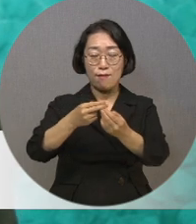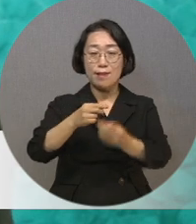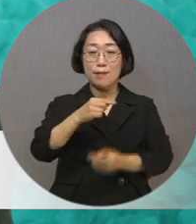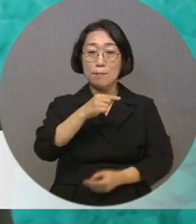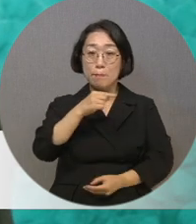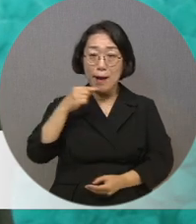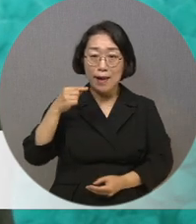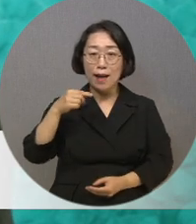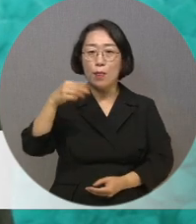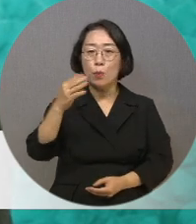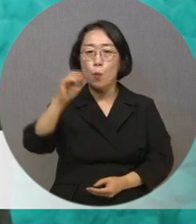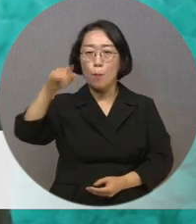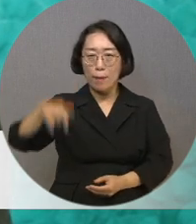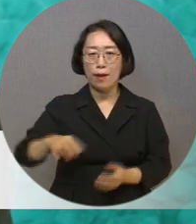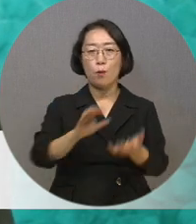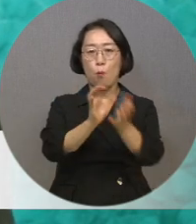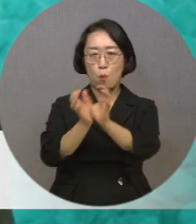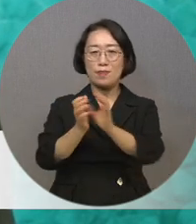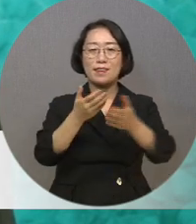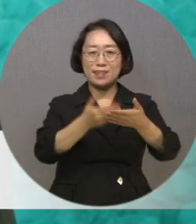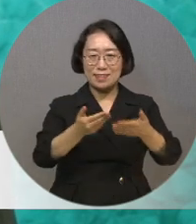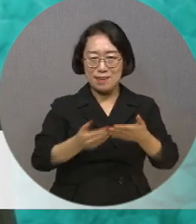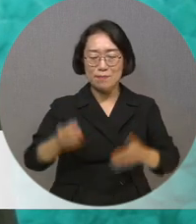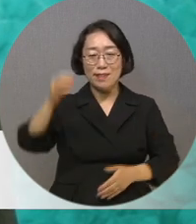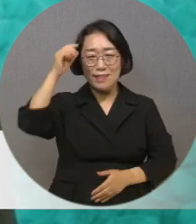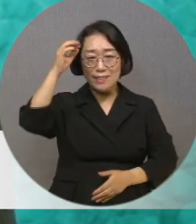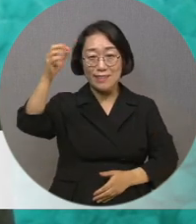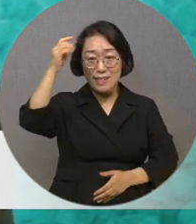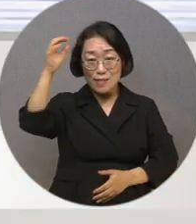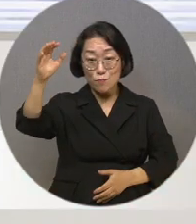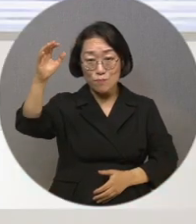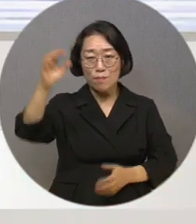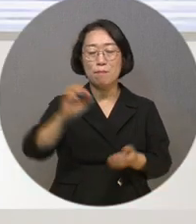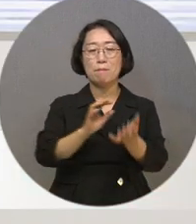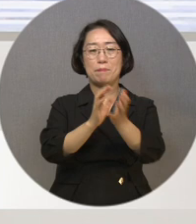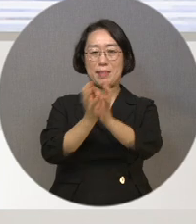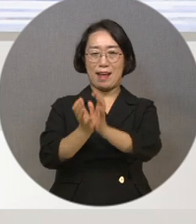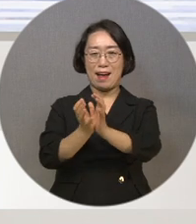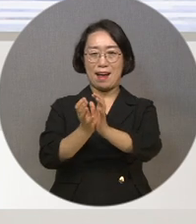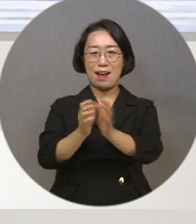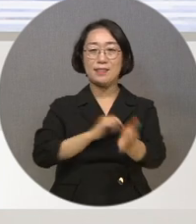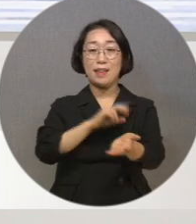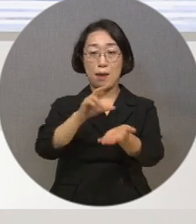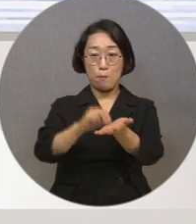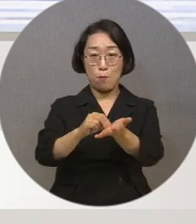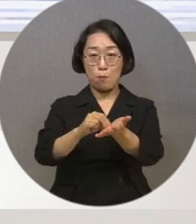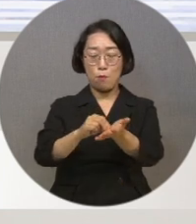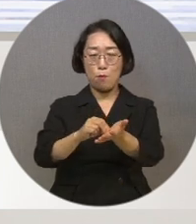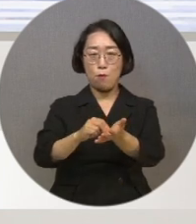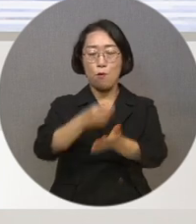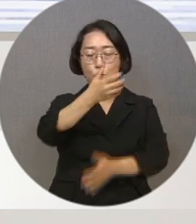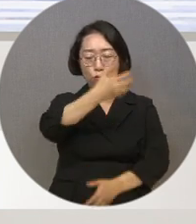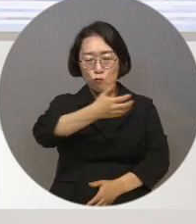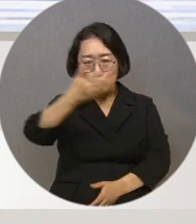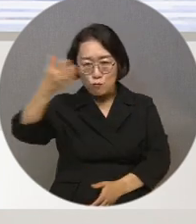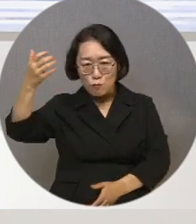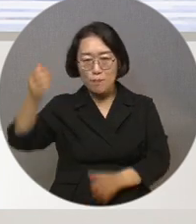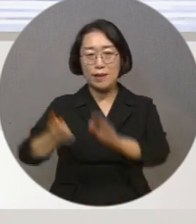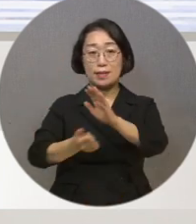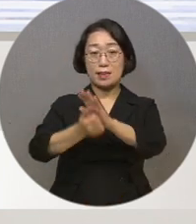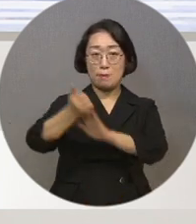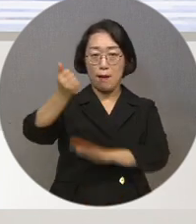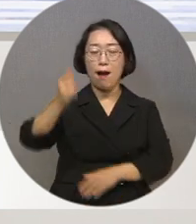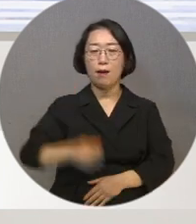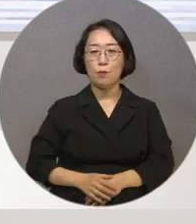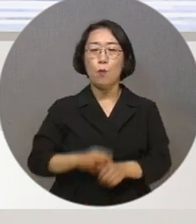동백꽃으로 표현한 작품이 그리움으로 피다라는 작품입니다. 어떤 꿈과 희망 또